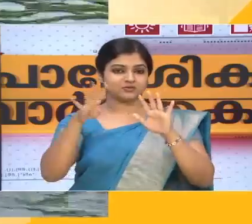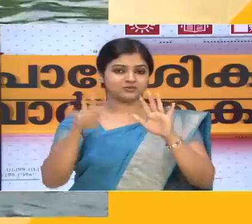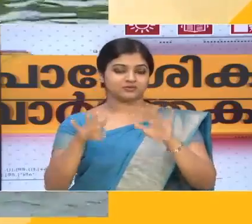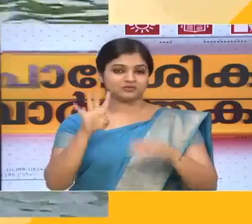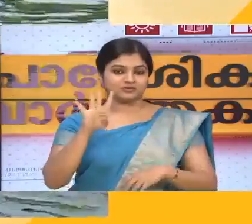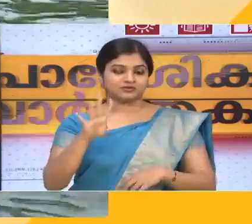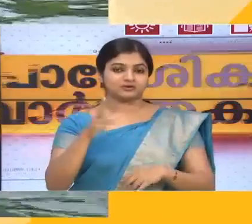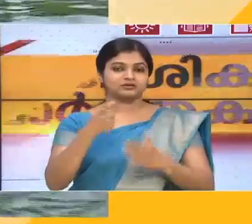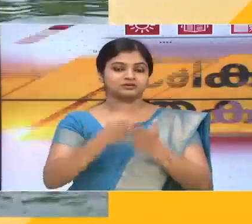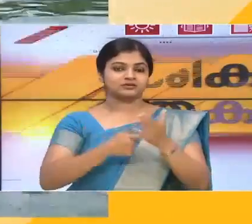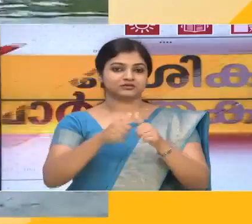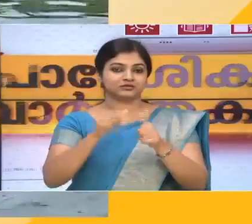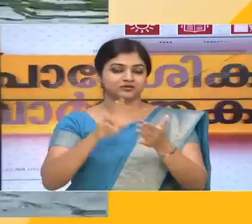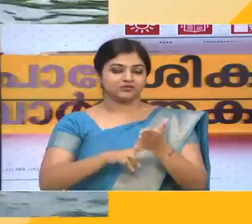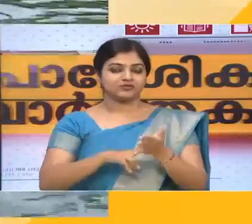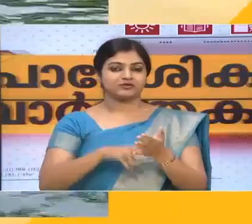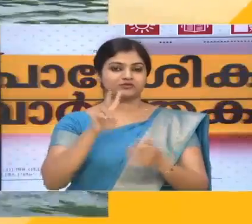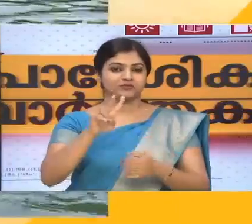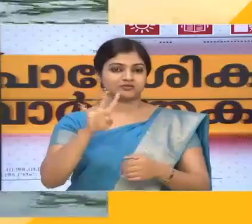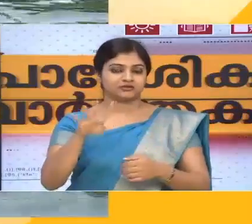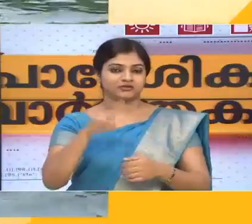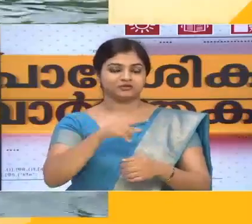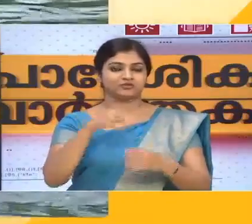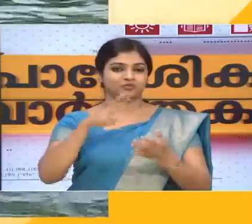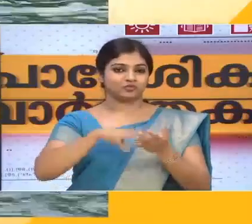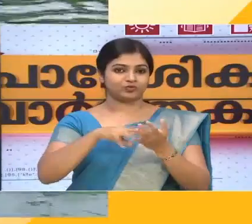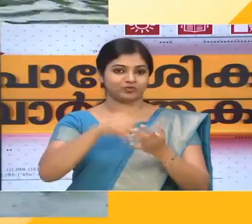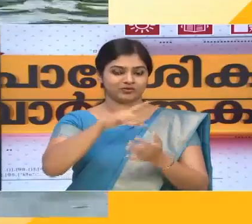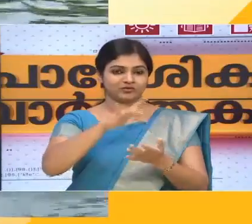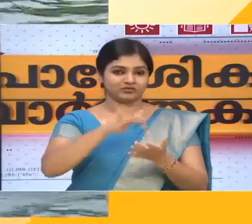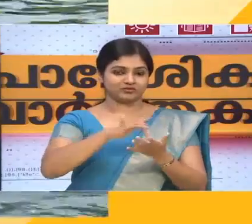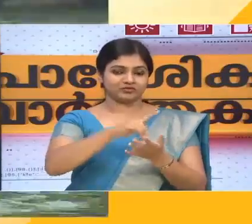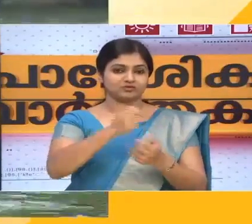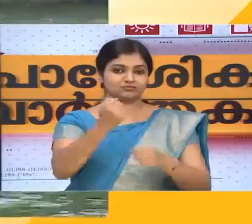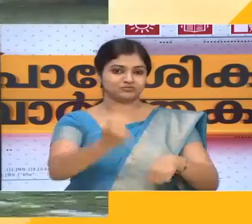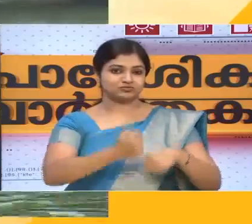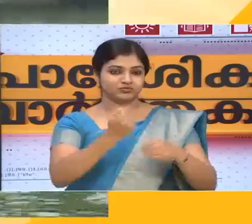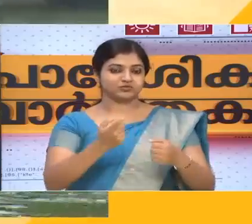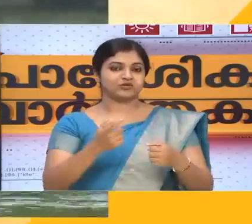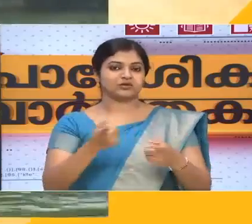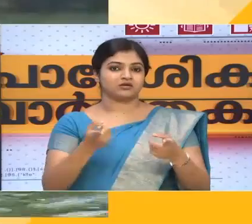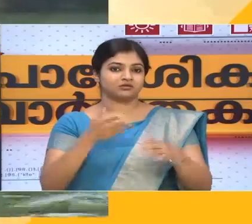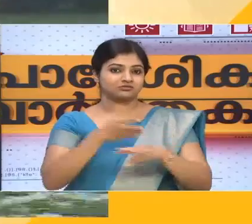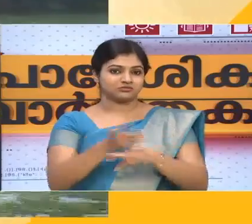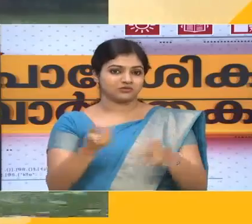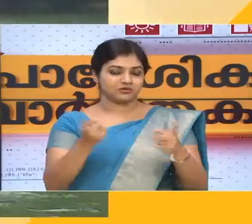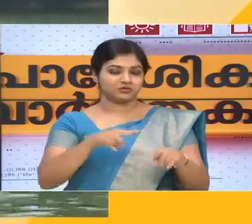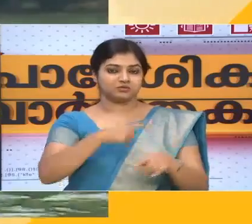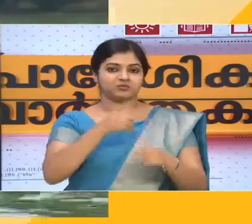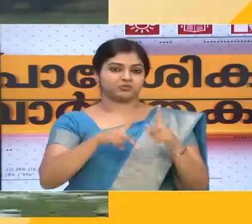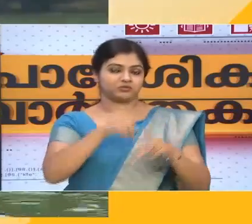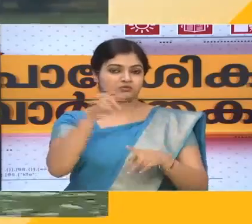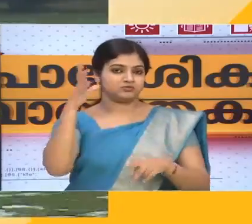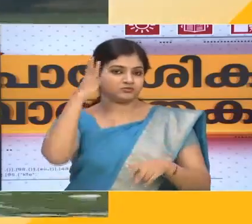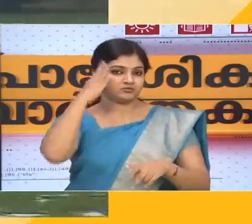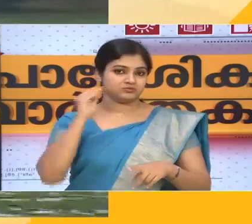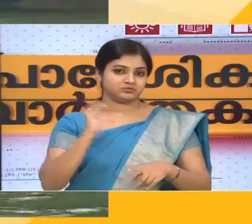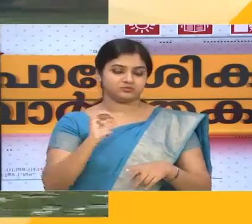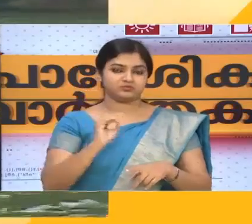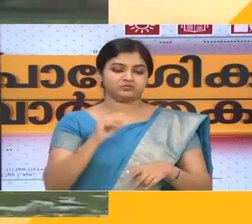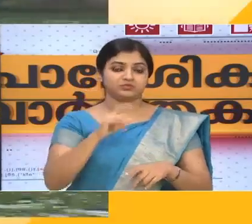1994 ജനുവരി 26 മൂളപ്പുറം നൊച്ചിക്കാട്ടുകടവിൽ നടന്ന തോണി അപകടം ഇവർ മറന്നിട്ടില്ല. അന്ന്